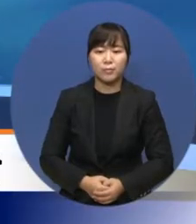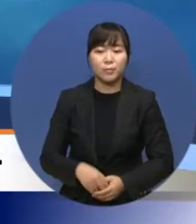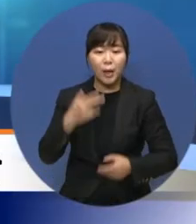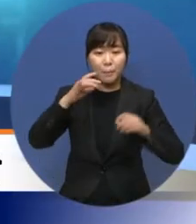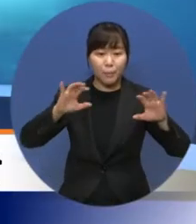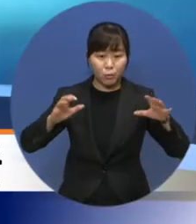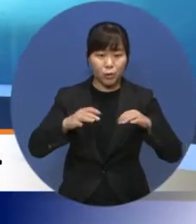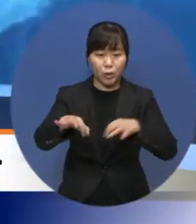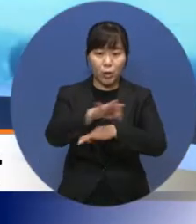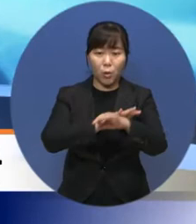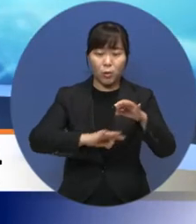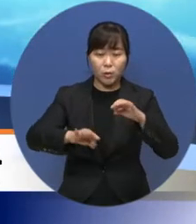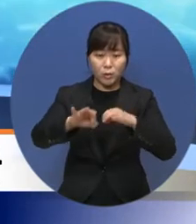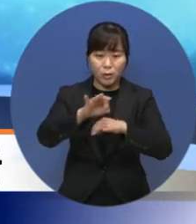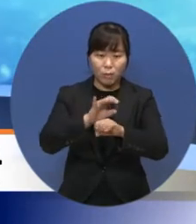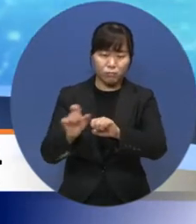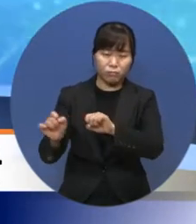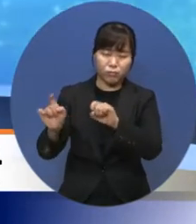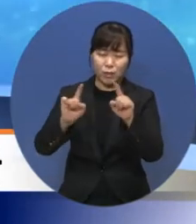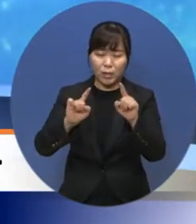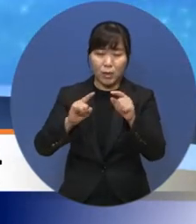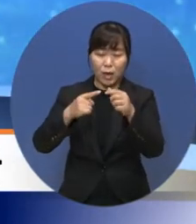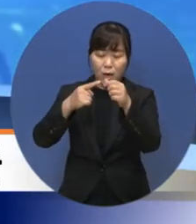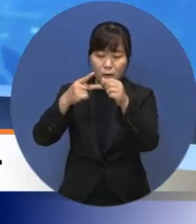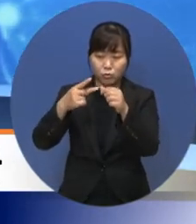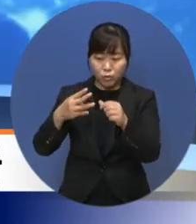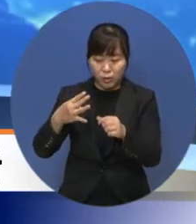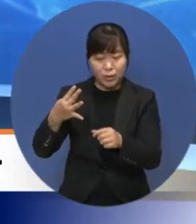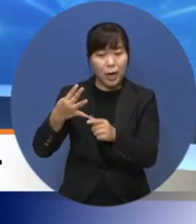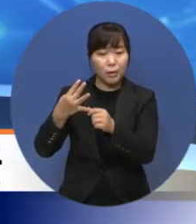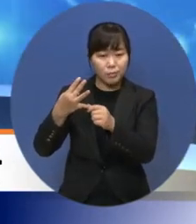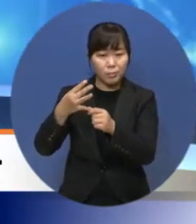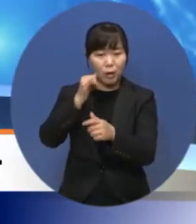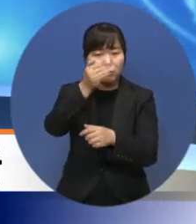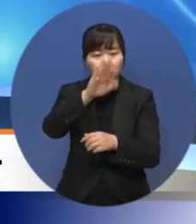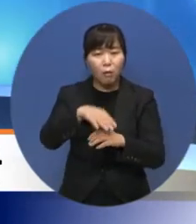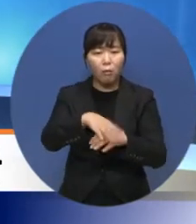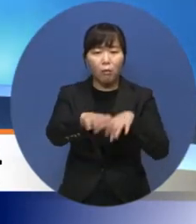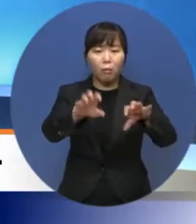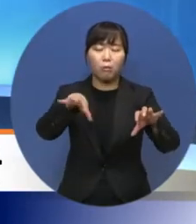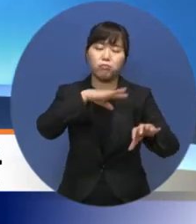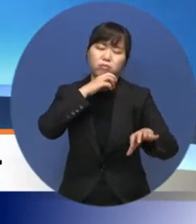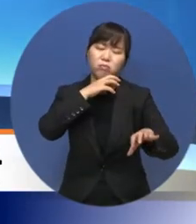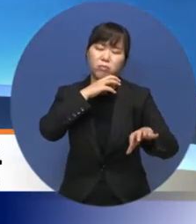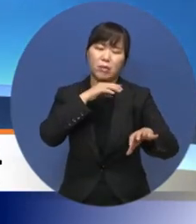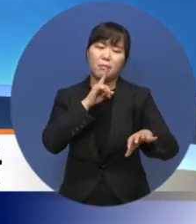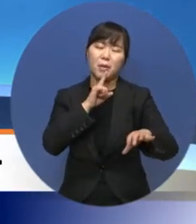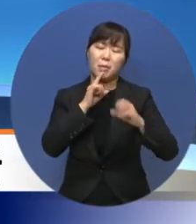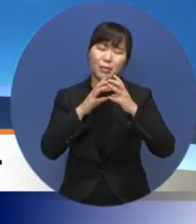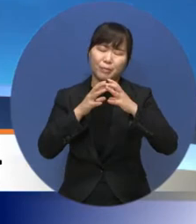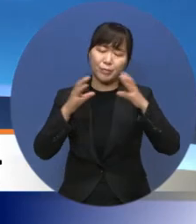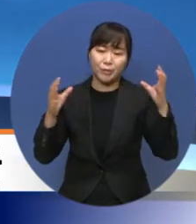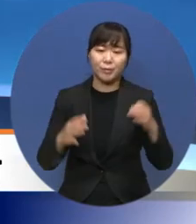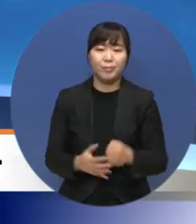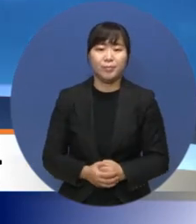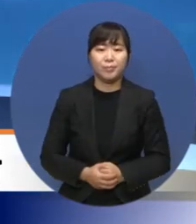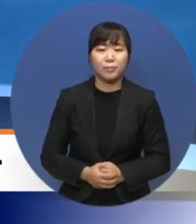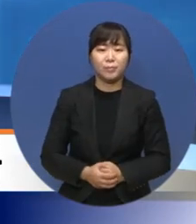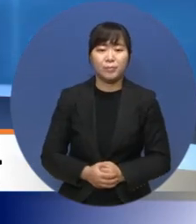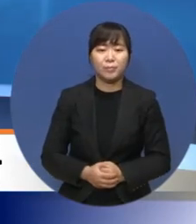미국이 경제 정상화 4단계에 돌입했습니다. 하지만 곳곳에는 불만의 목소리가 일고